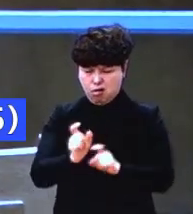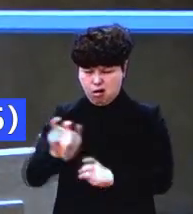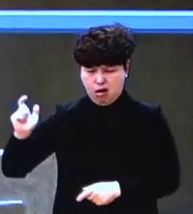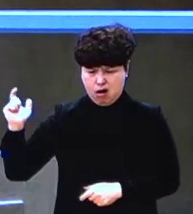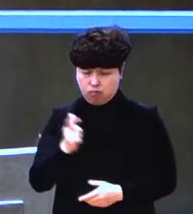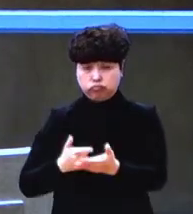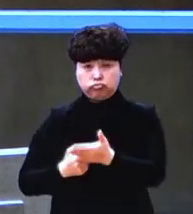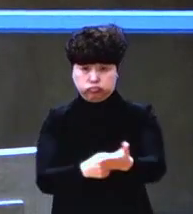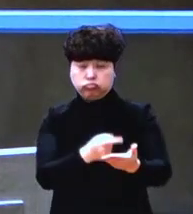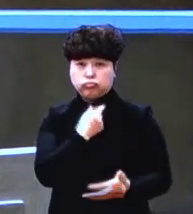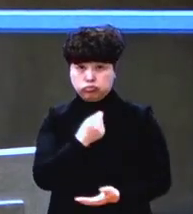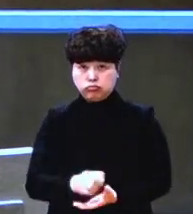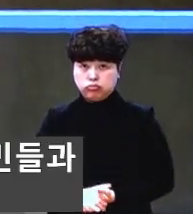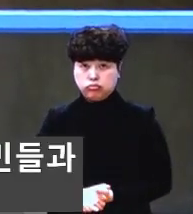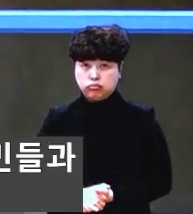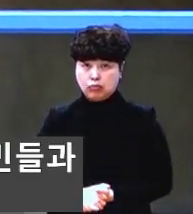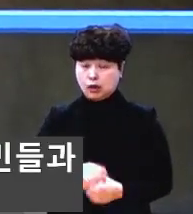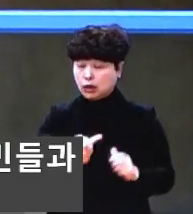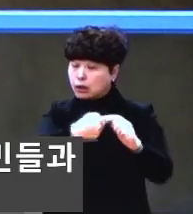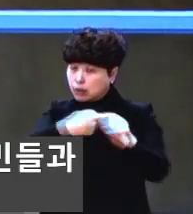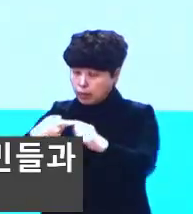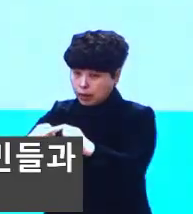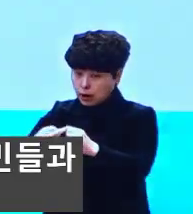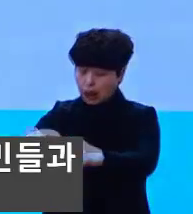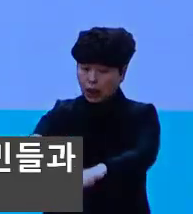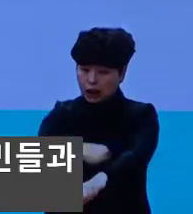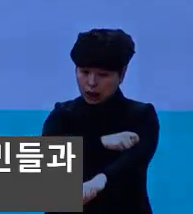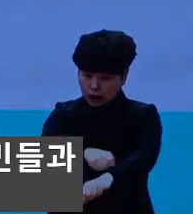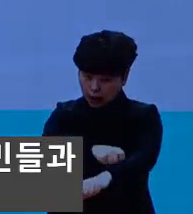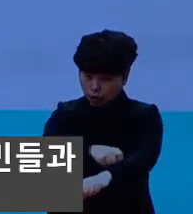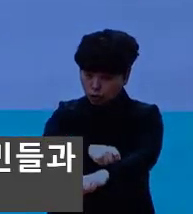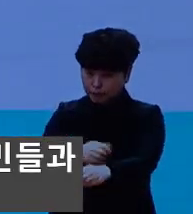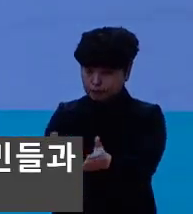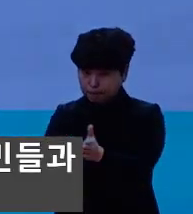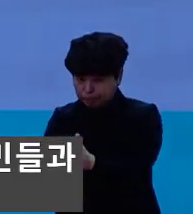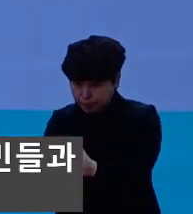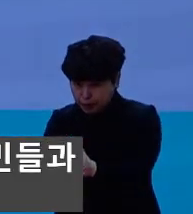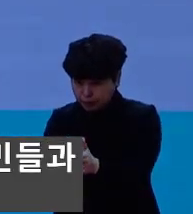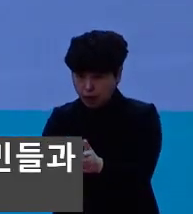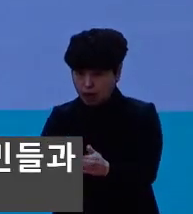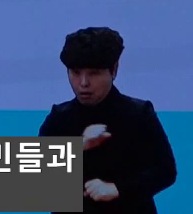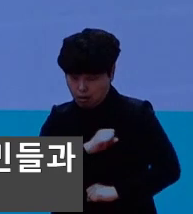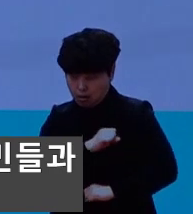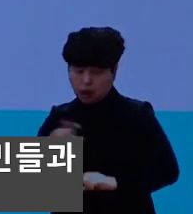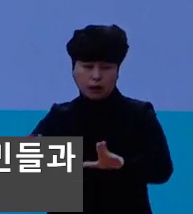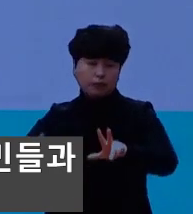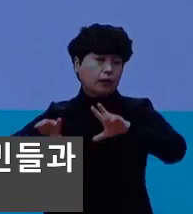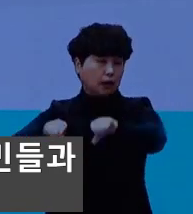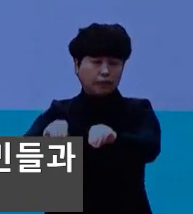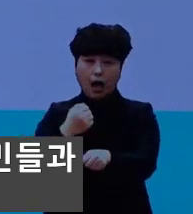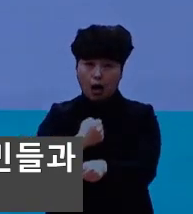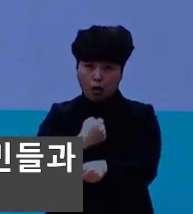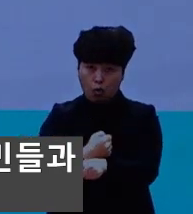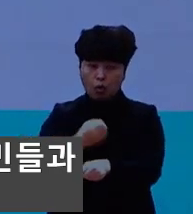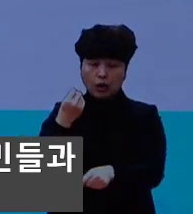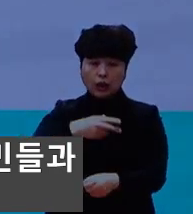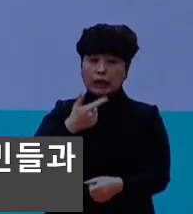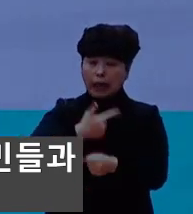요구합니다. 첫째, 특수작전과 같은 밀실행정 그만두고 남양주 별내